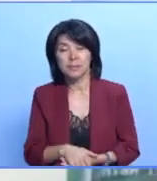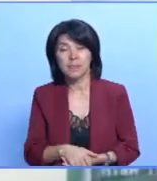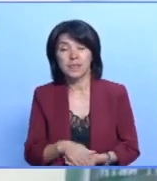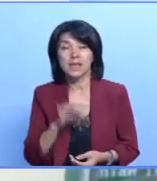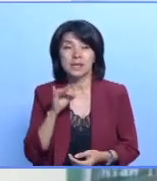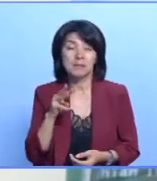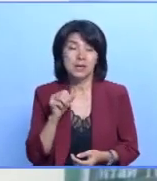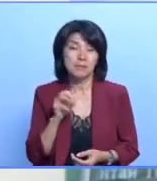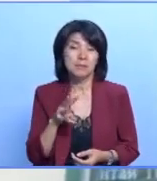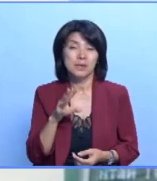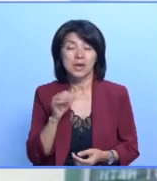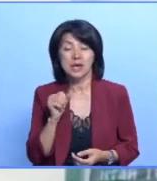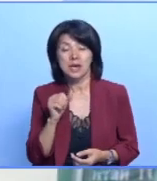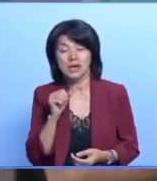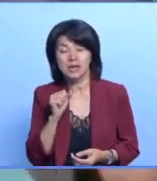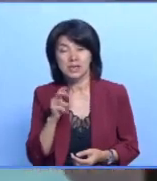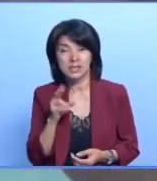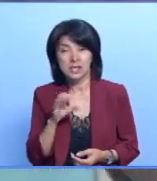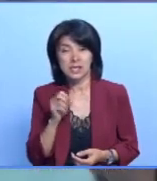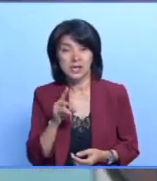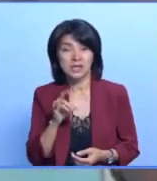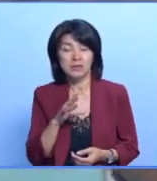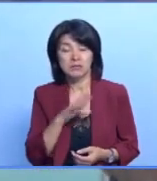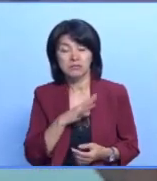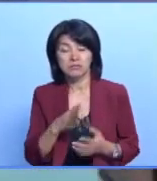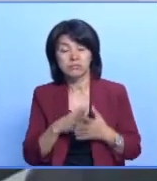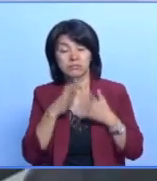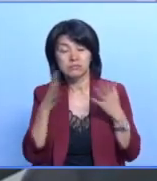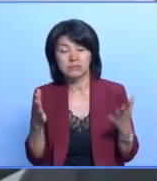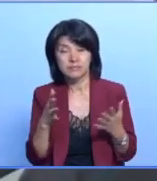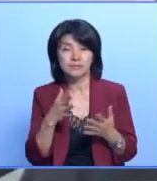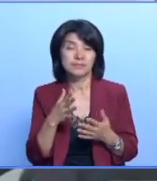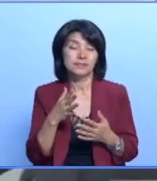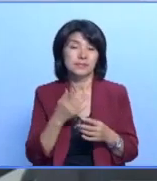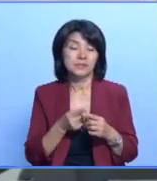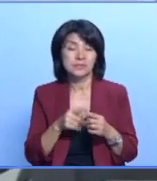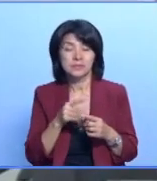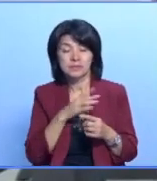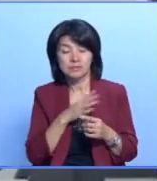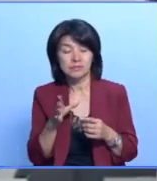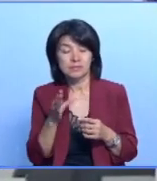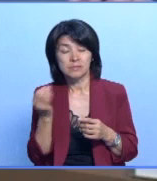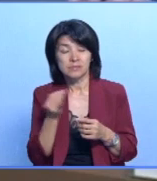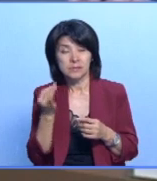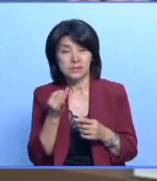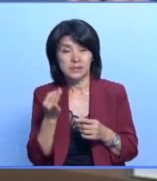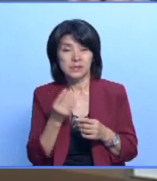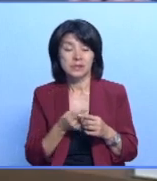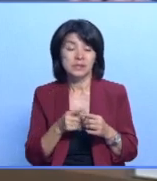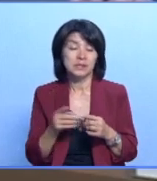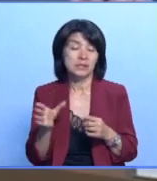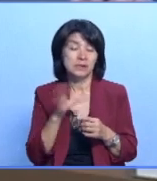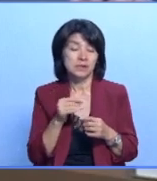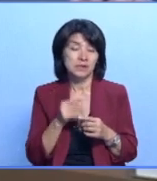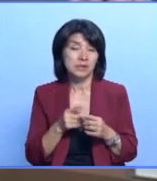Имамы Аксакалы поддержали и поблагодарили Амантая Тойшибайулы за его большую работу. Мысли в этой новой книге глубокие и содержательные, необходимые для повышения